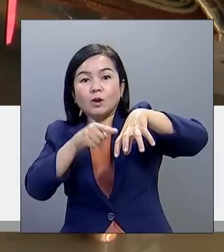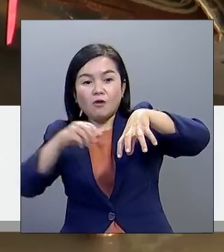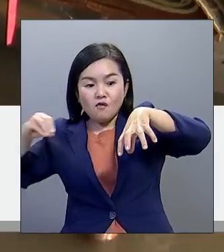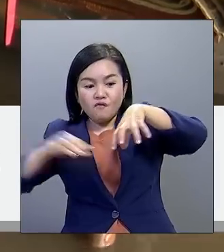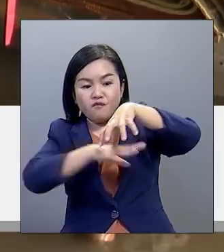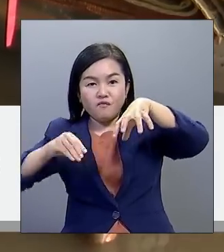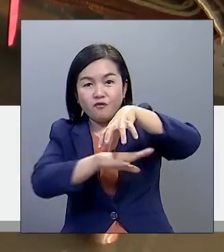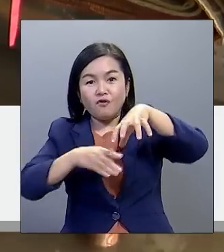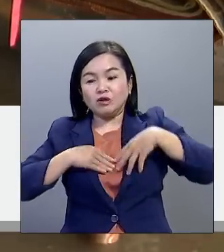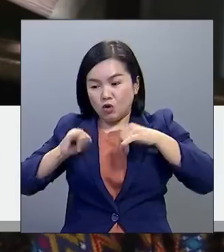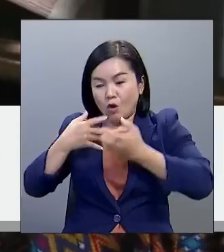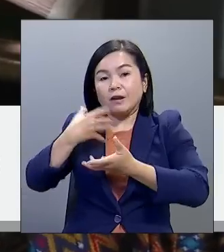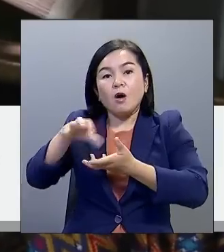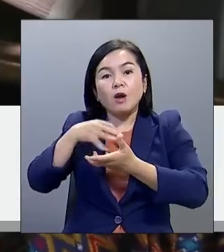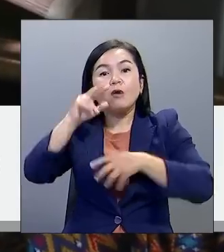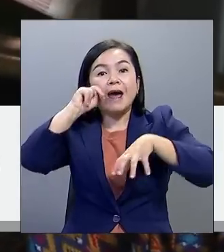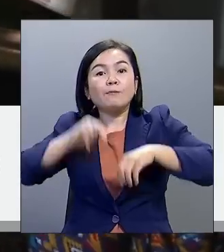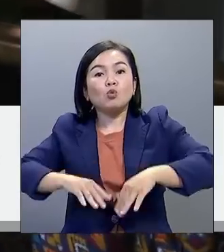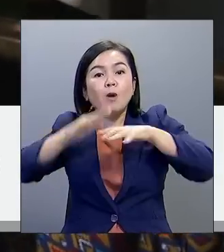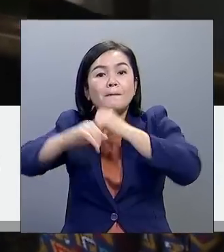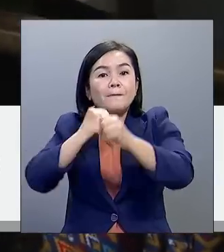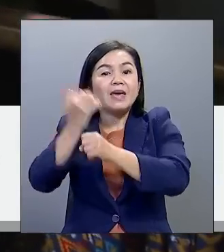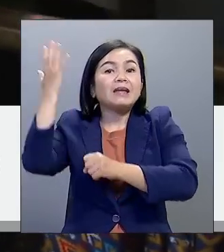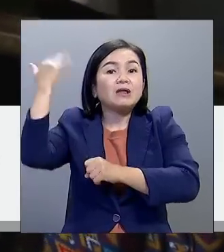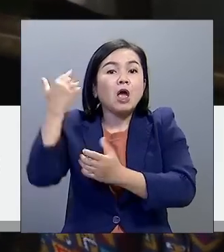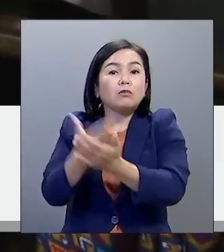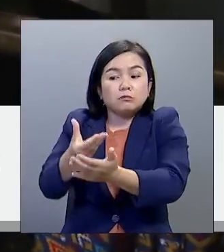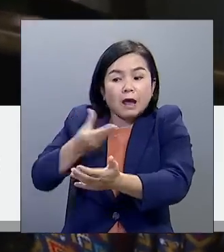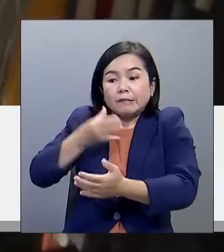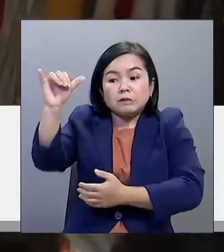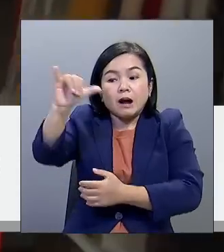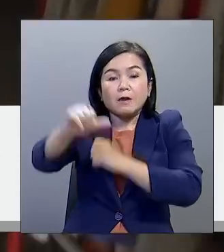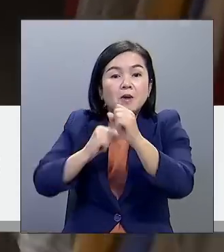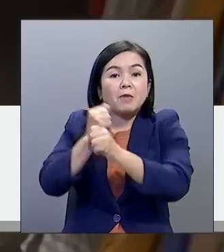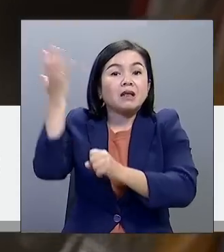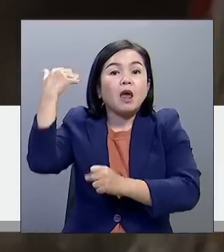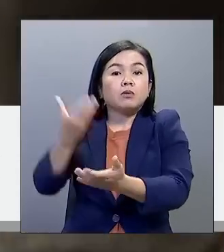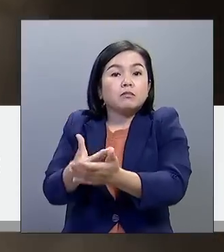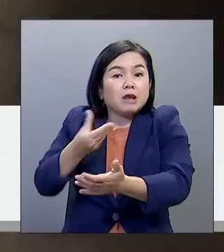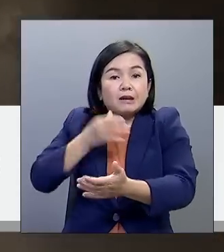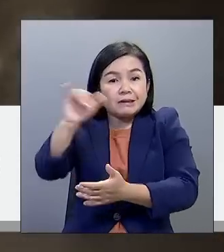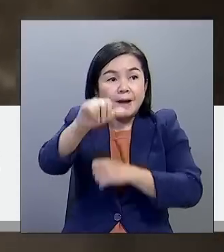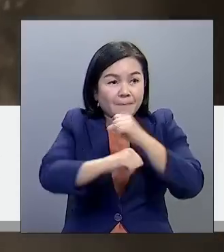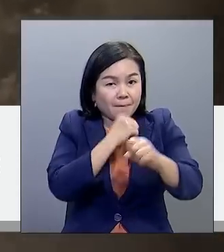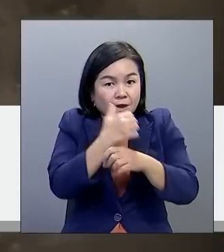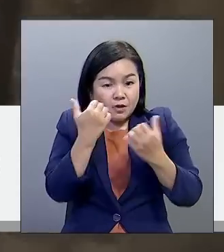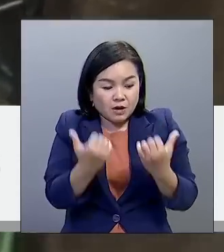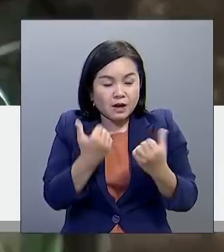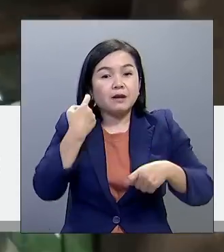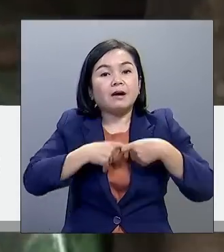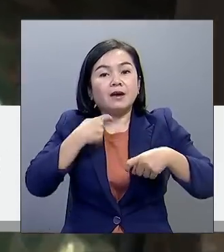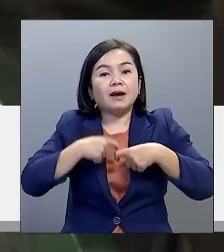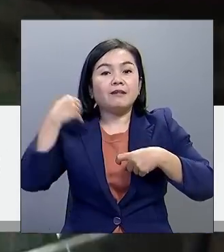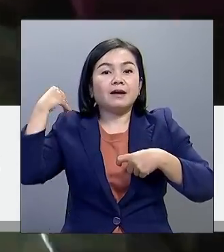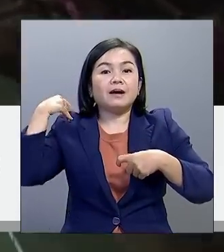านหลังนี้ให้ข้อมูลว่าน้ำที่ท่วมเมื่อปีที่แล้วยังไม่ได้รับเงินเยียวยาใดๆนะคะน้ำท่วมปีนี้จึงอาจทำให้ลำบากมากขึ้นไปอีก